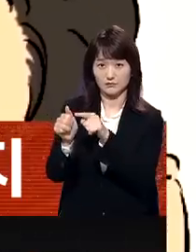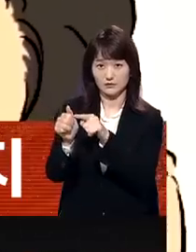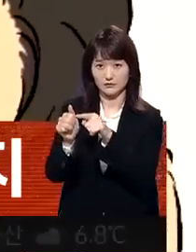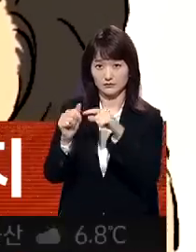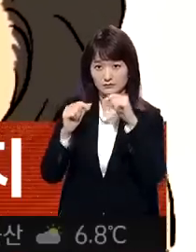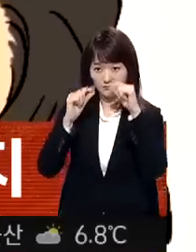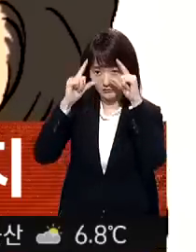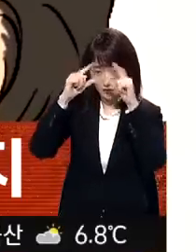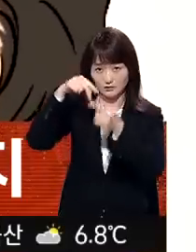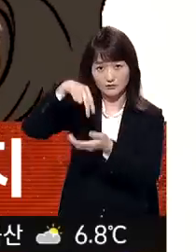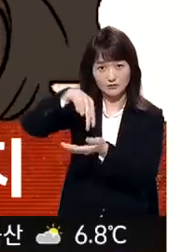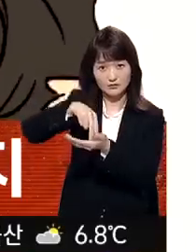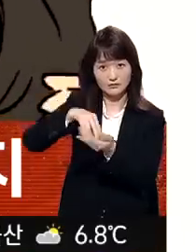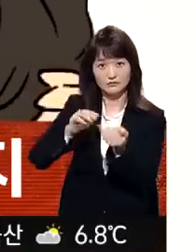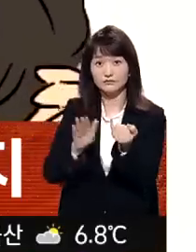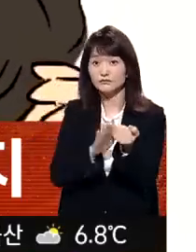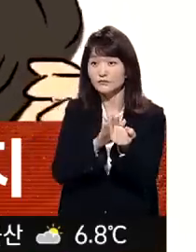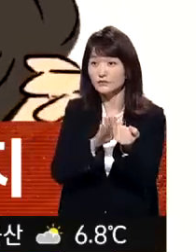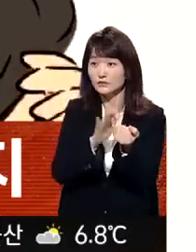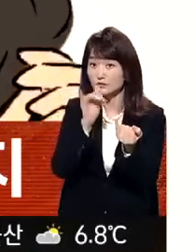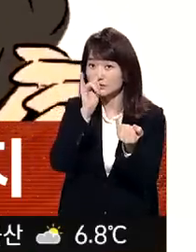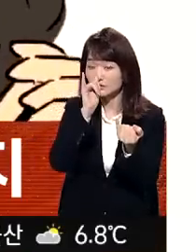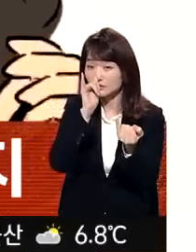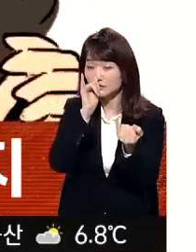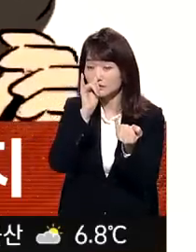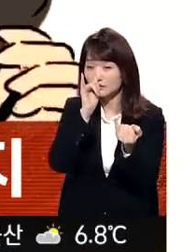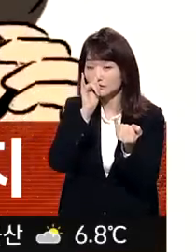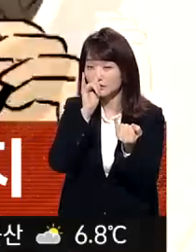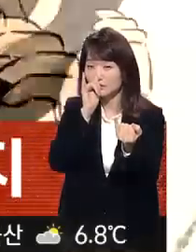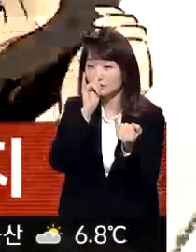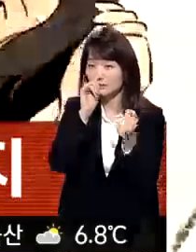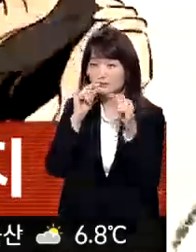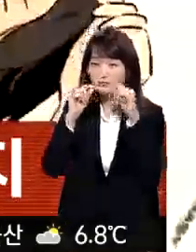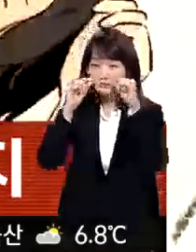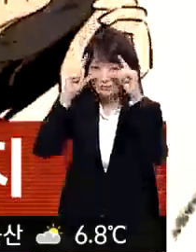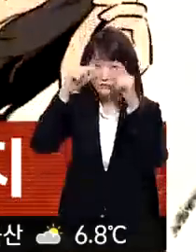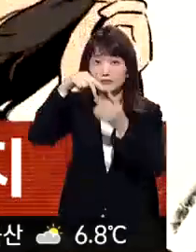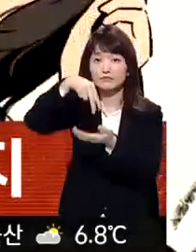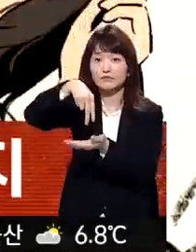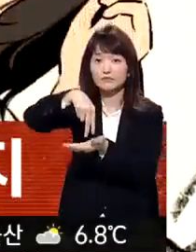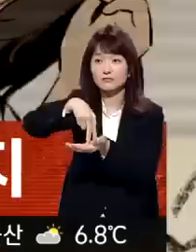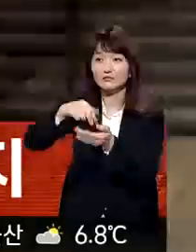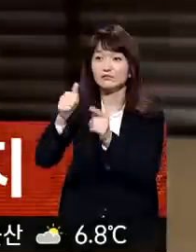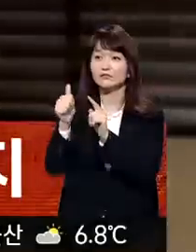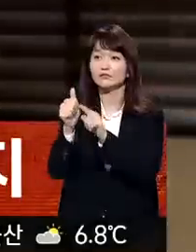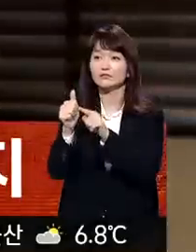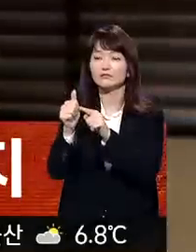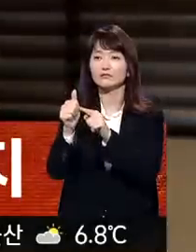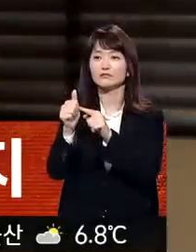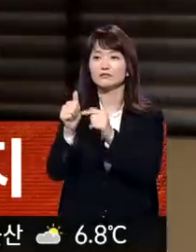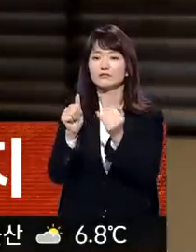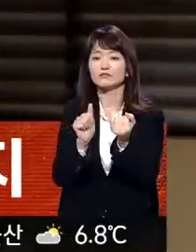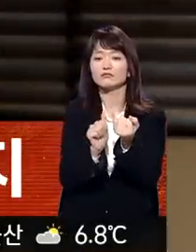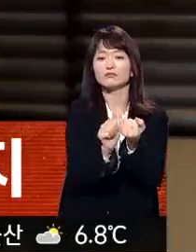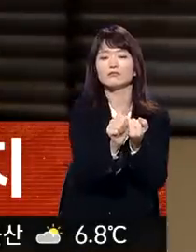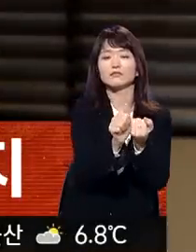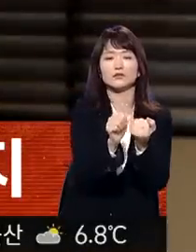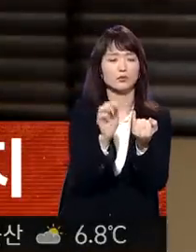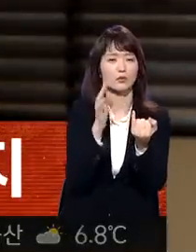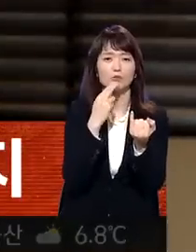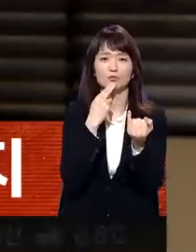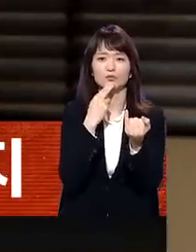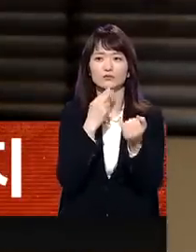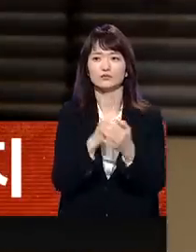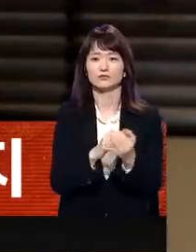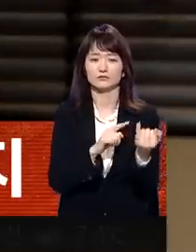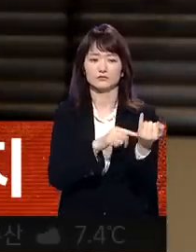적극적이냐? 이게 가장 문제점입니다. 뭐가요? 깨어 있을 때 사실은 스킨십을 전혀 하지 않습니다. 그래서